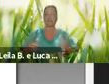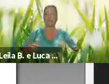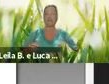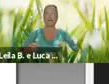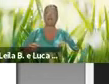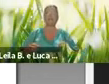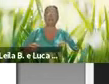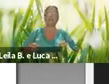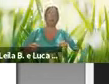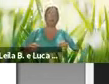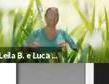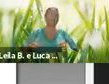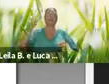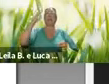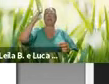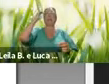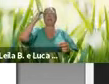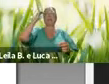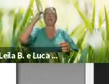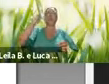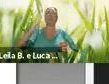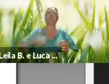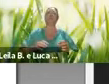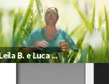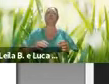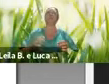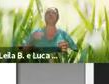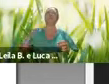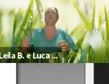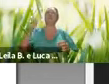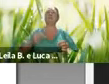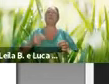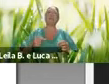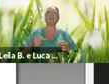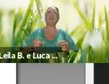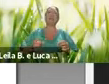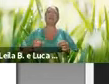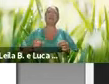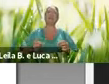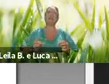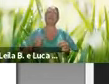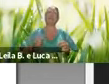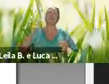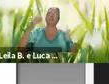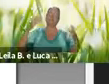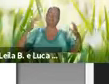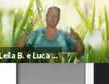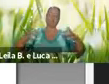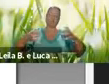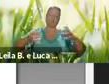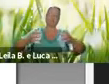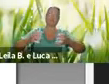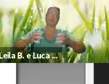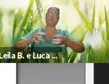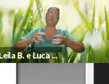della lampadina, no? Tutto questo durante la preghiera, durante